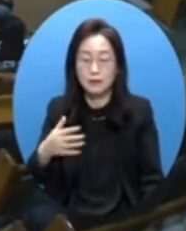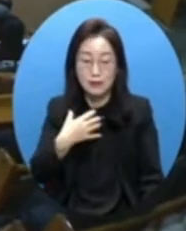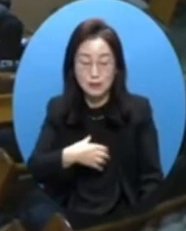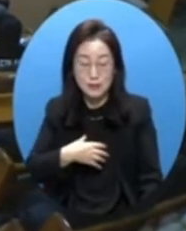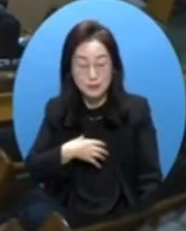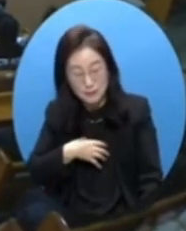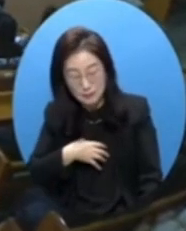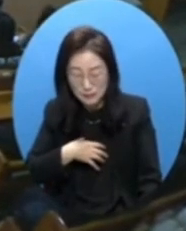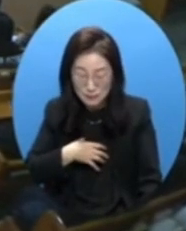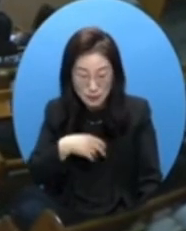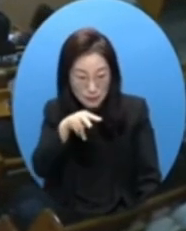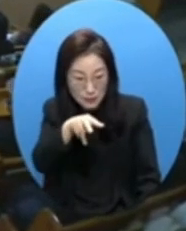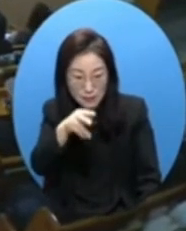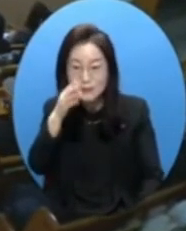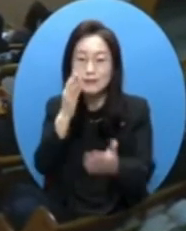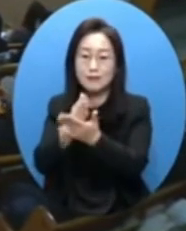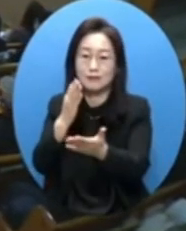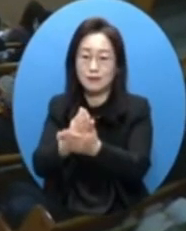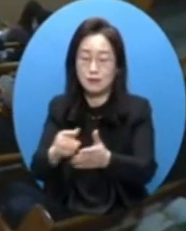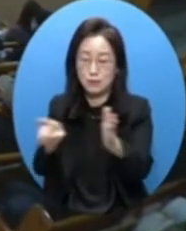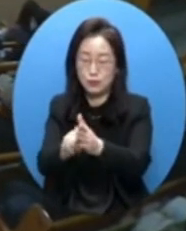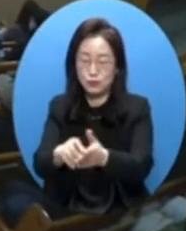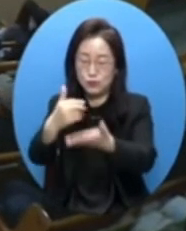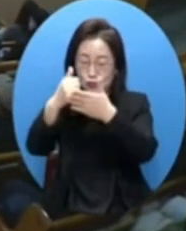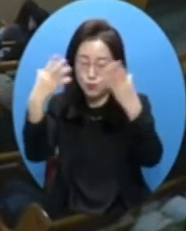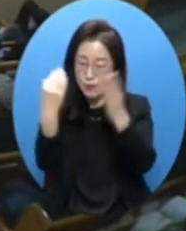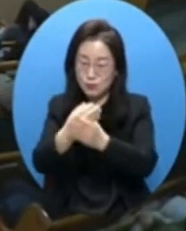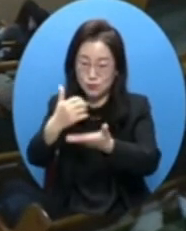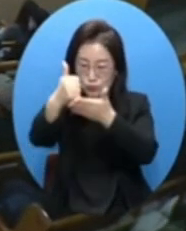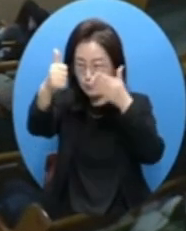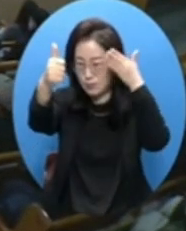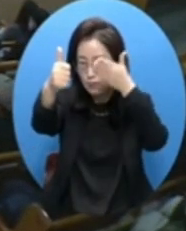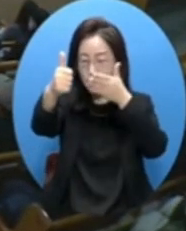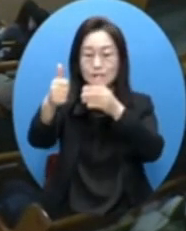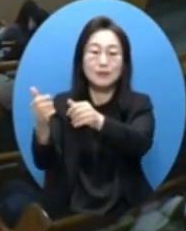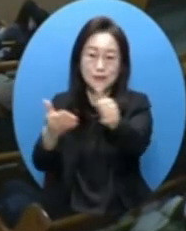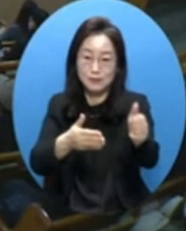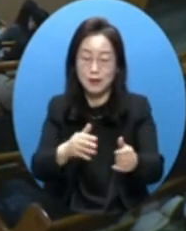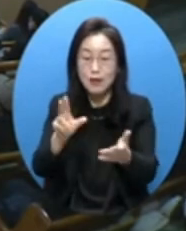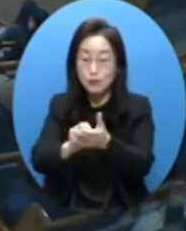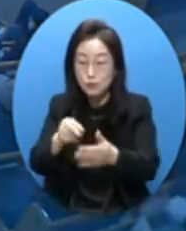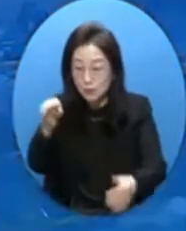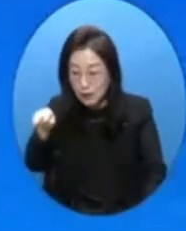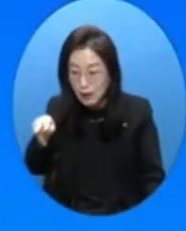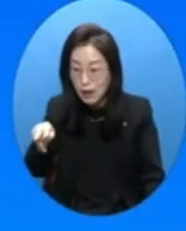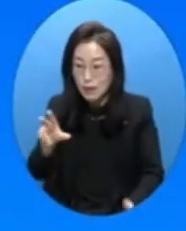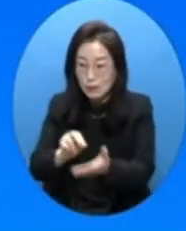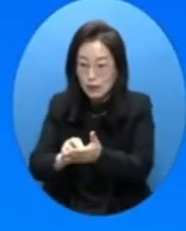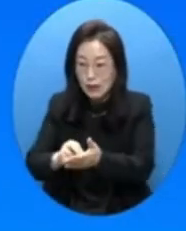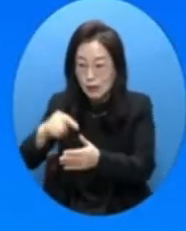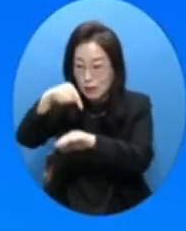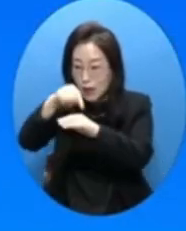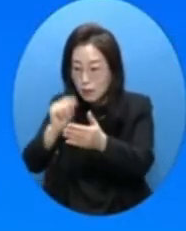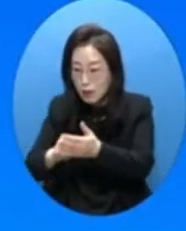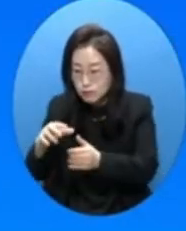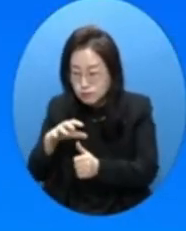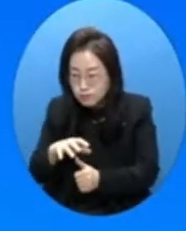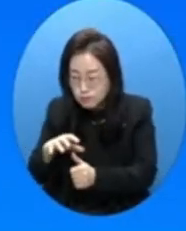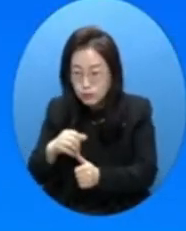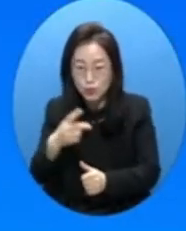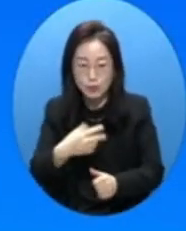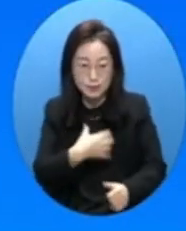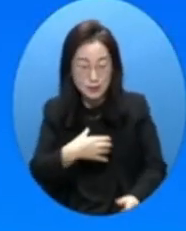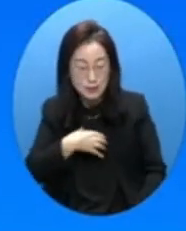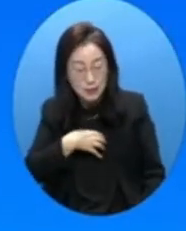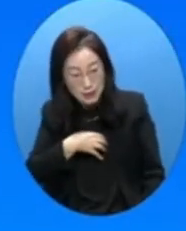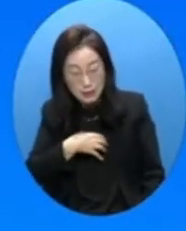근심, 걱정을 바라보지 말고 믿음의 주여 언제까지 주님만 바라보시기 바랍니다. 문제를 바라보면 문제가 내 마음속에 들어오고 염려, 근심, 걱정을